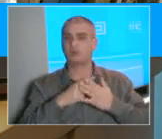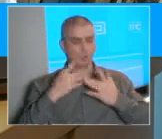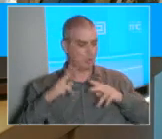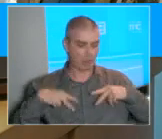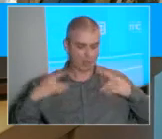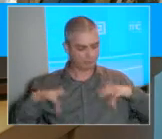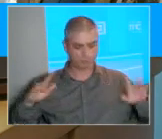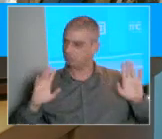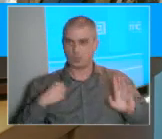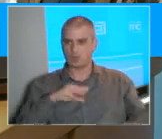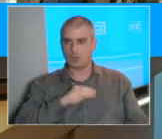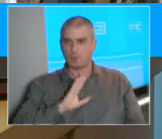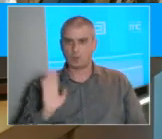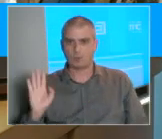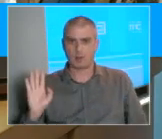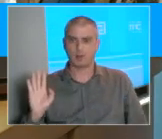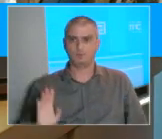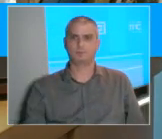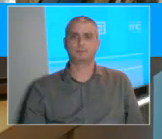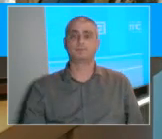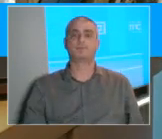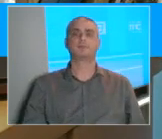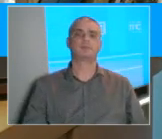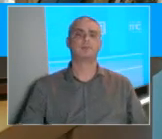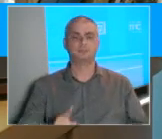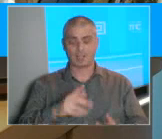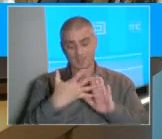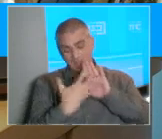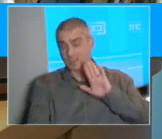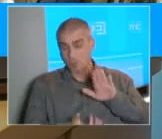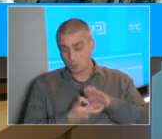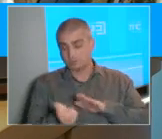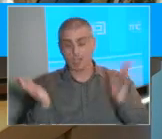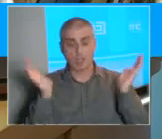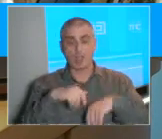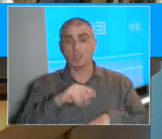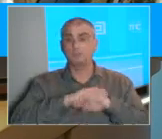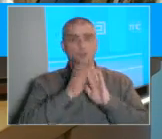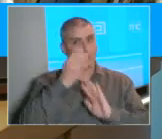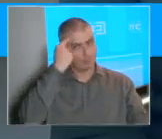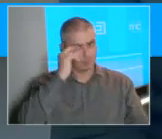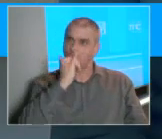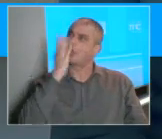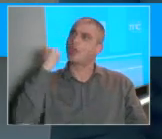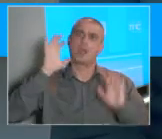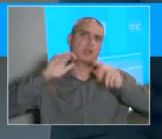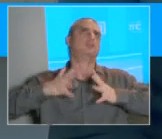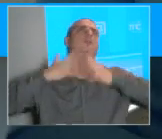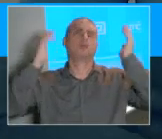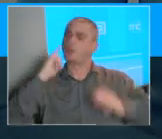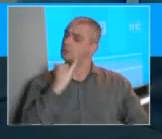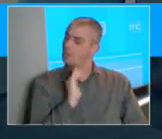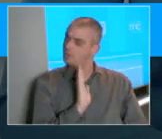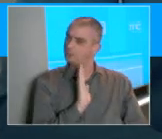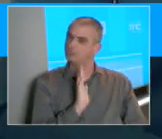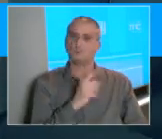לא מקובל עליי. גלגול האחריות לא מקובל עליי. זו מערכת ניקוז שקרסה, כולם יודעים, נכון שהייתה כמות גשם גדולה, זה